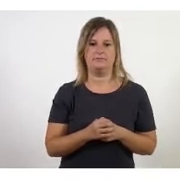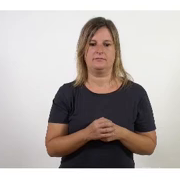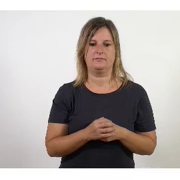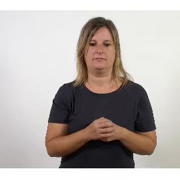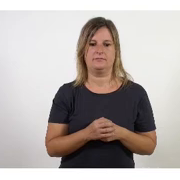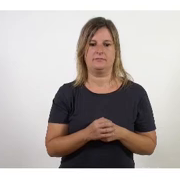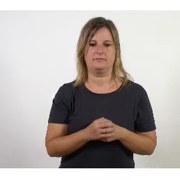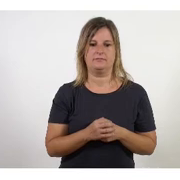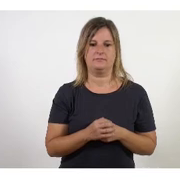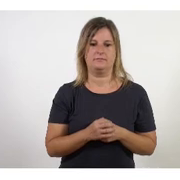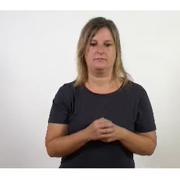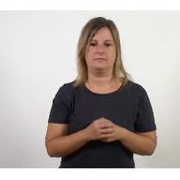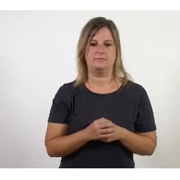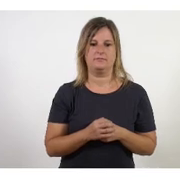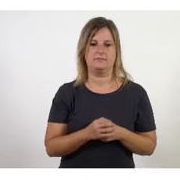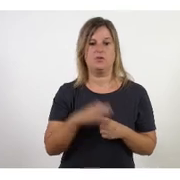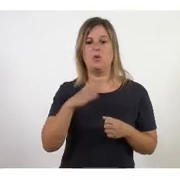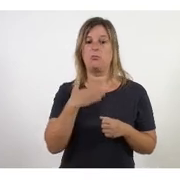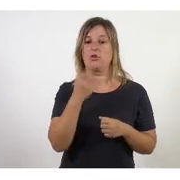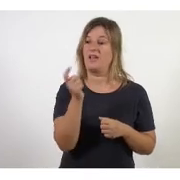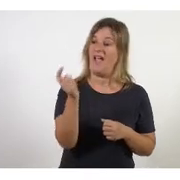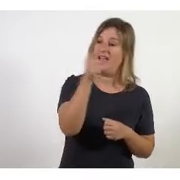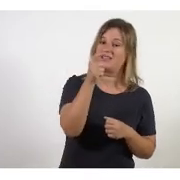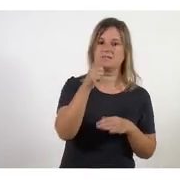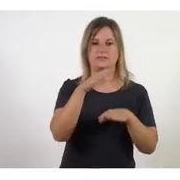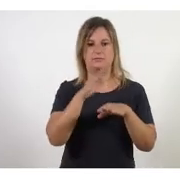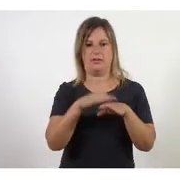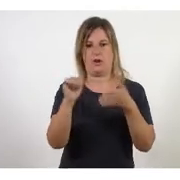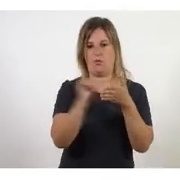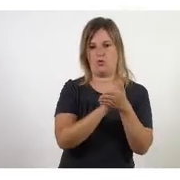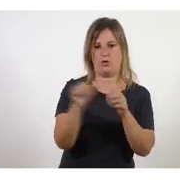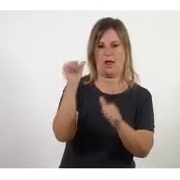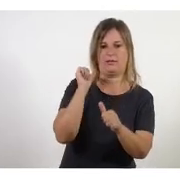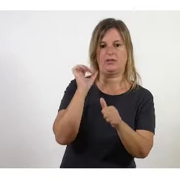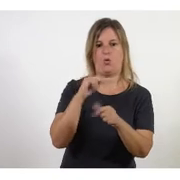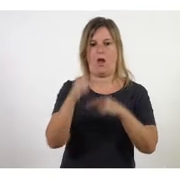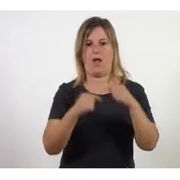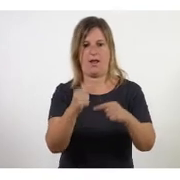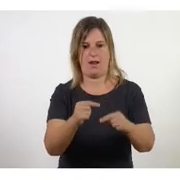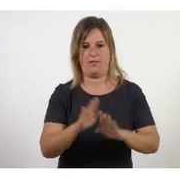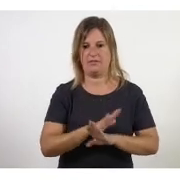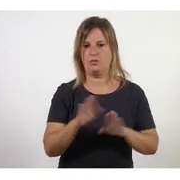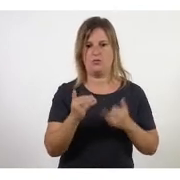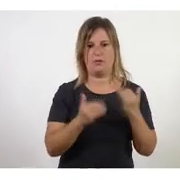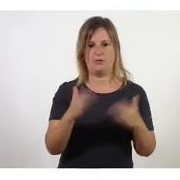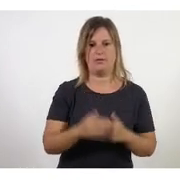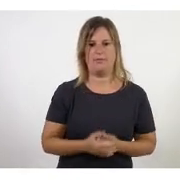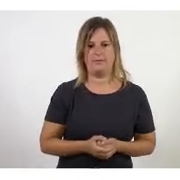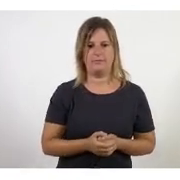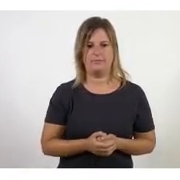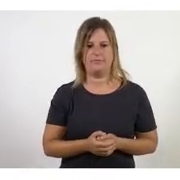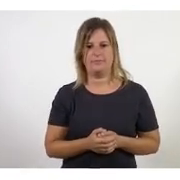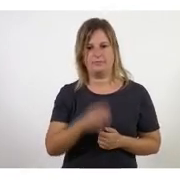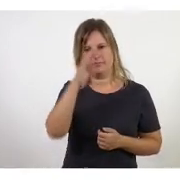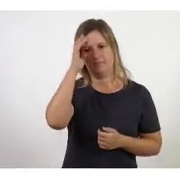fer-ho. Vale? Si no, ho farem així. Retallaré. Perfecte. No ajustaré